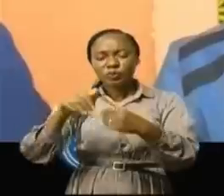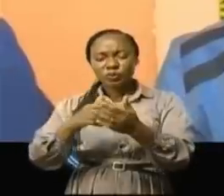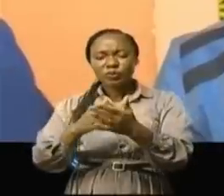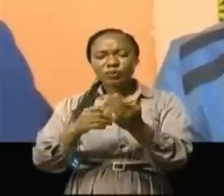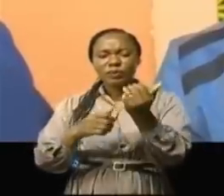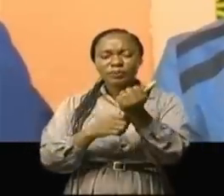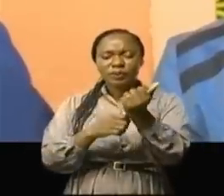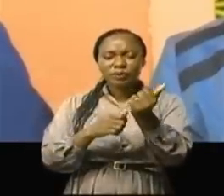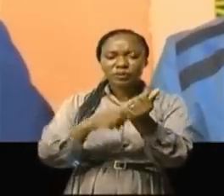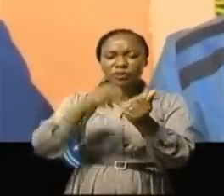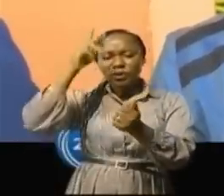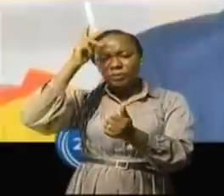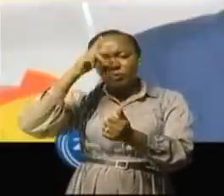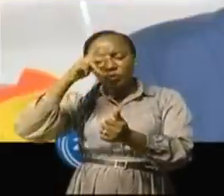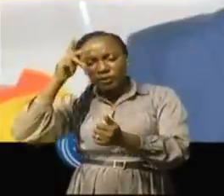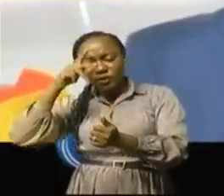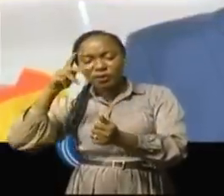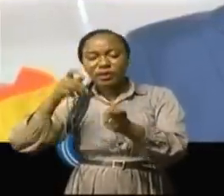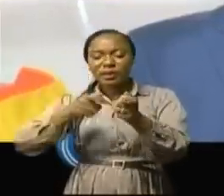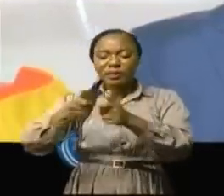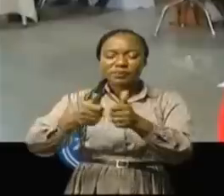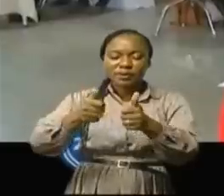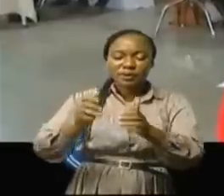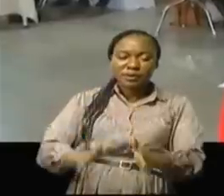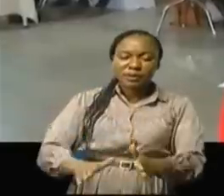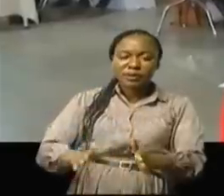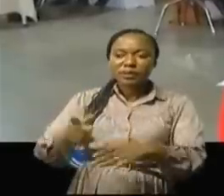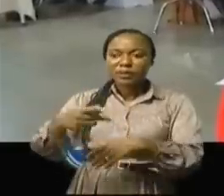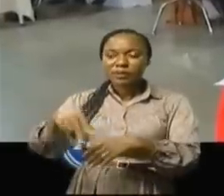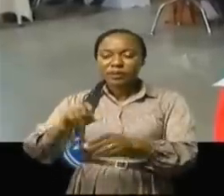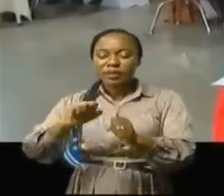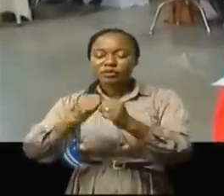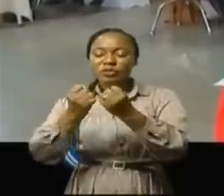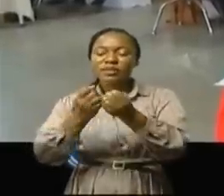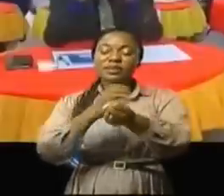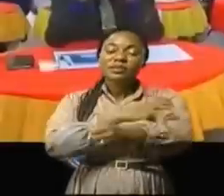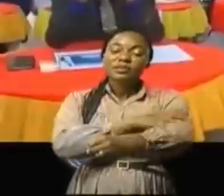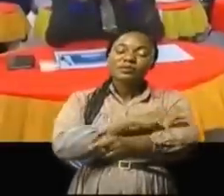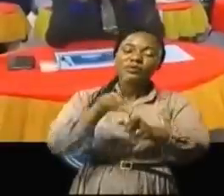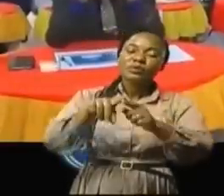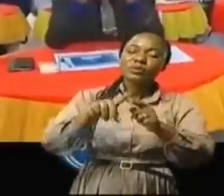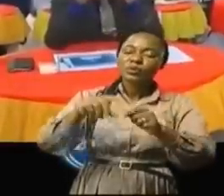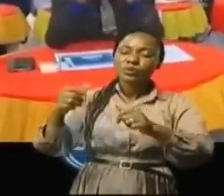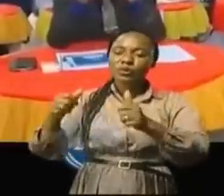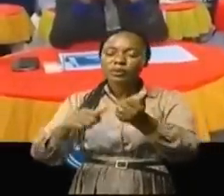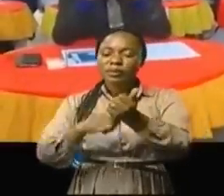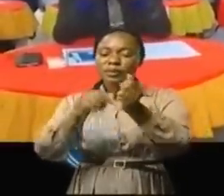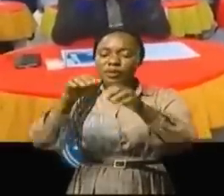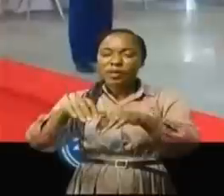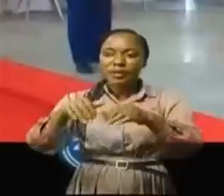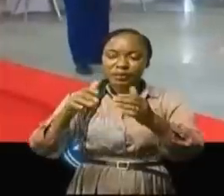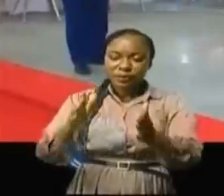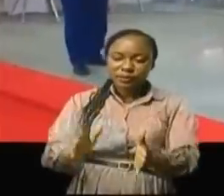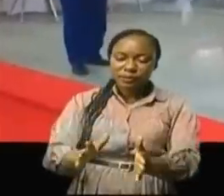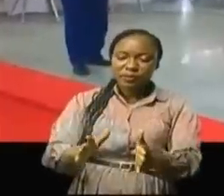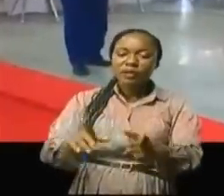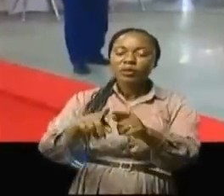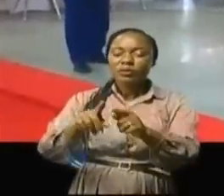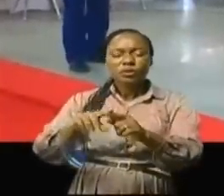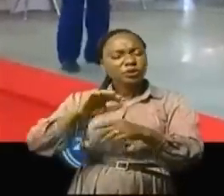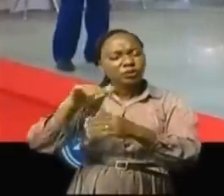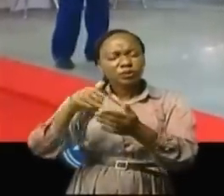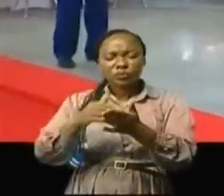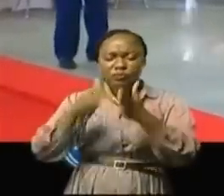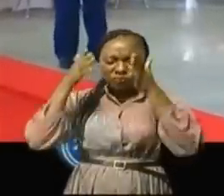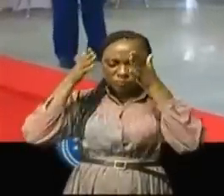autorités politico-administratives de la province, la société civile, les opérateurs agricoles et autres. Ils ont tous suivi